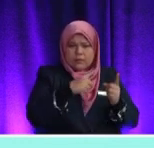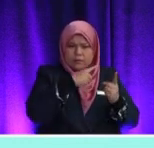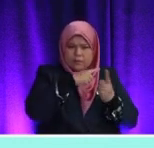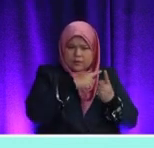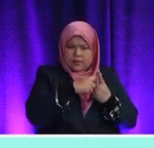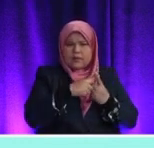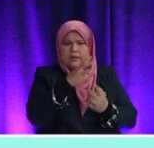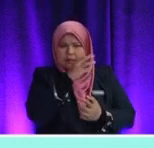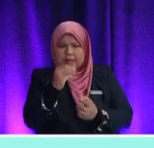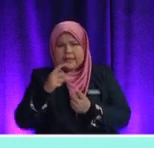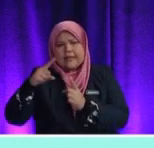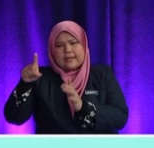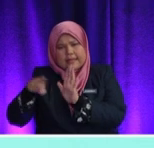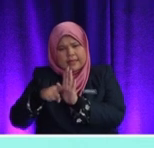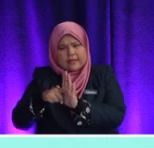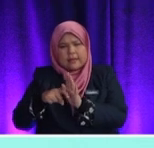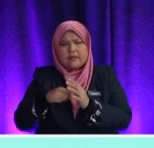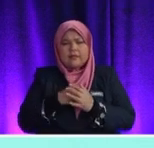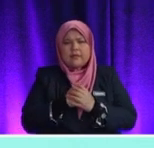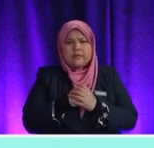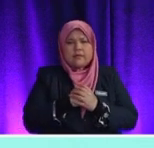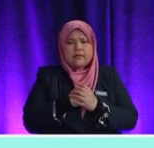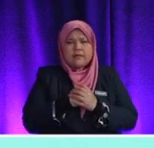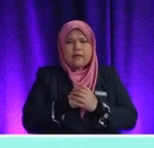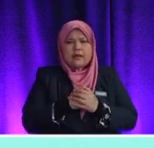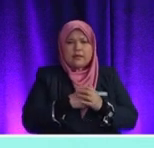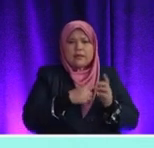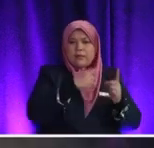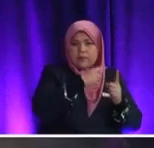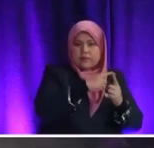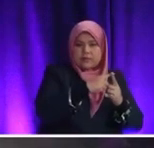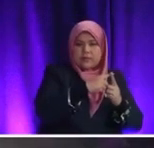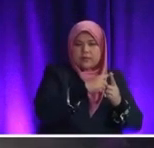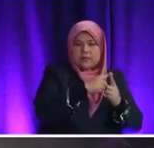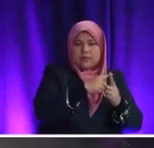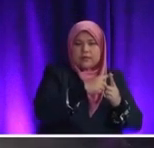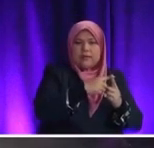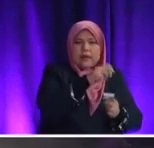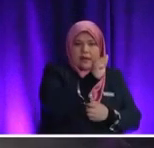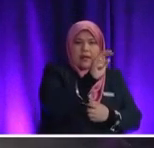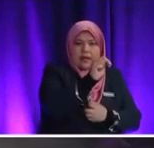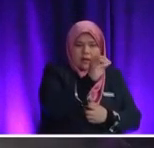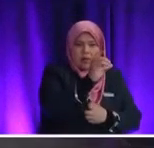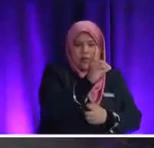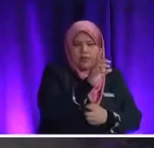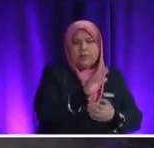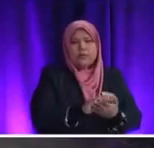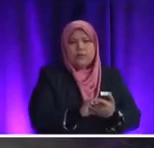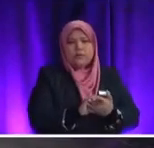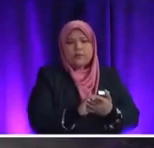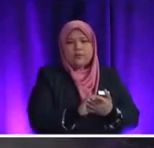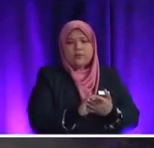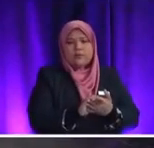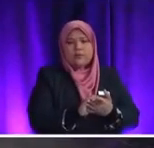Terminal negatif tiada atau Nina positif pada kamera politik adalah anoraga Oke soal